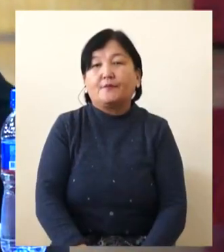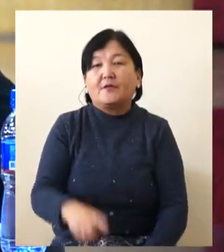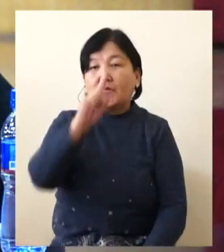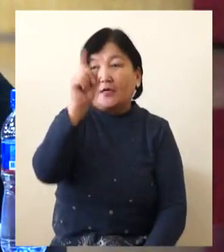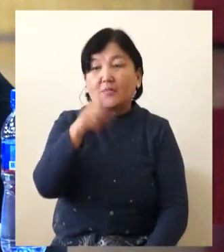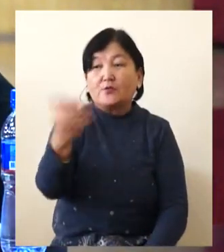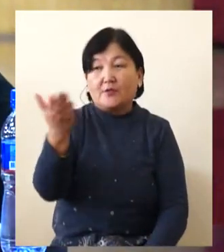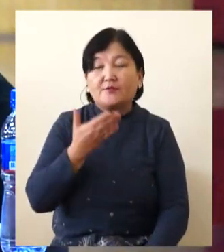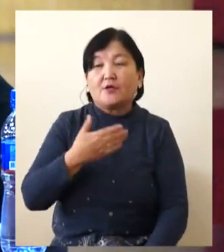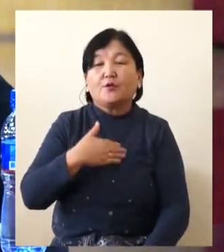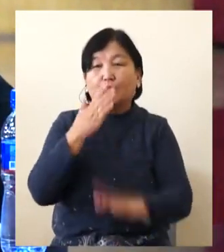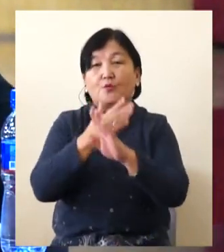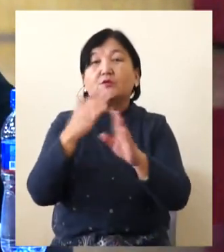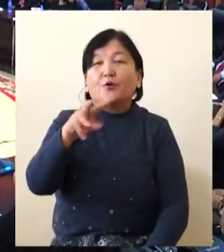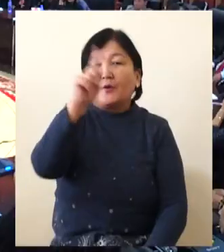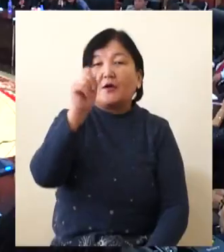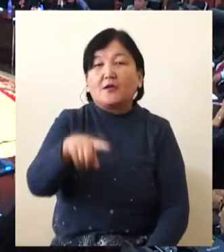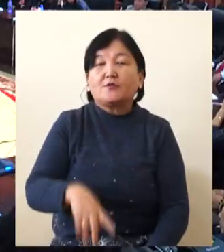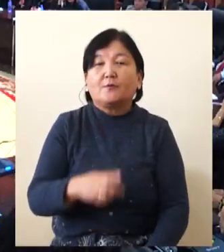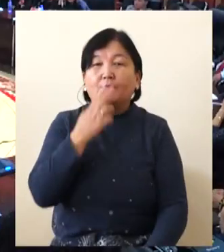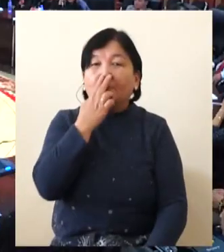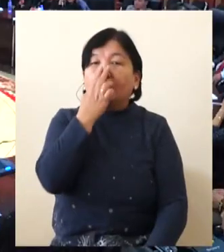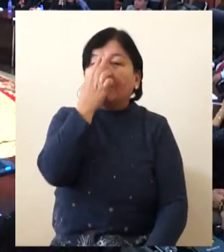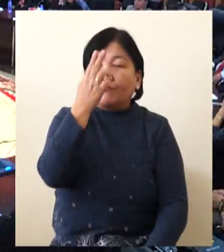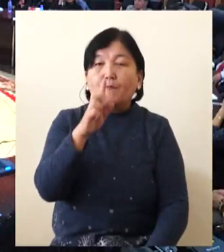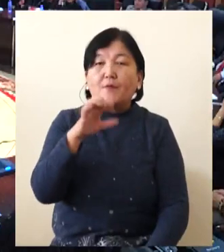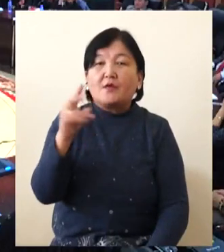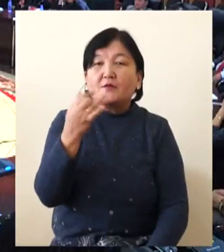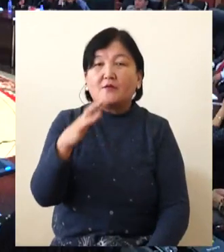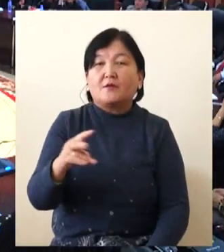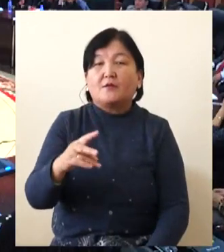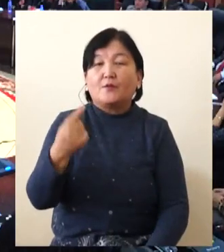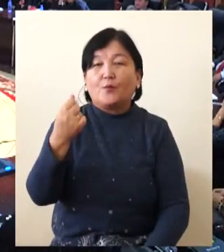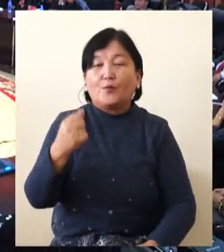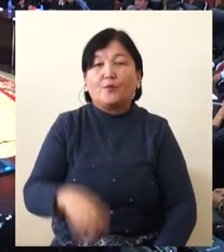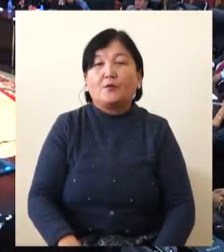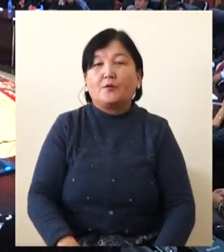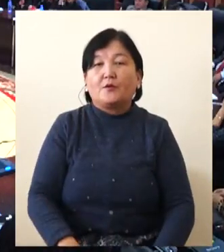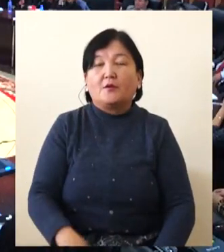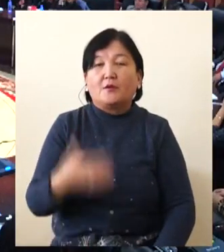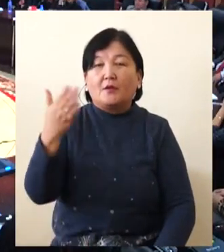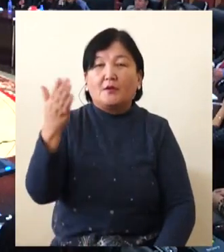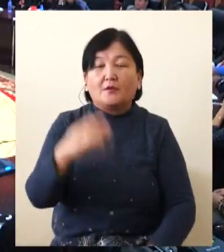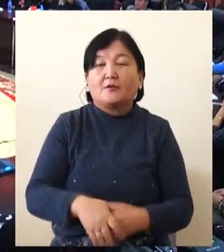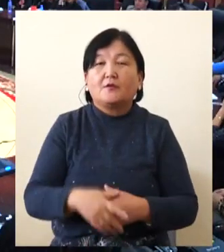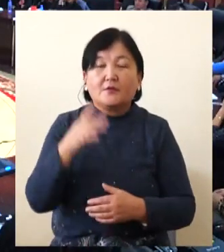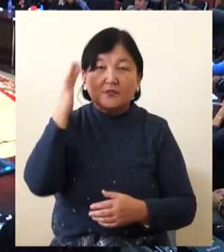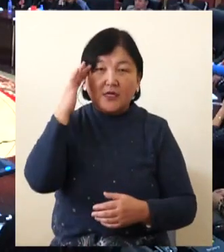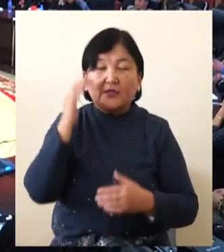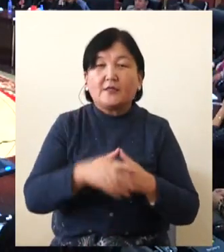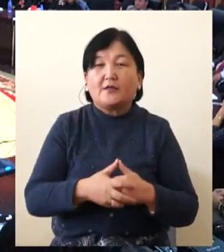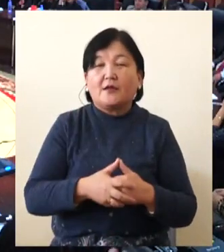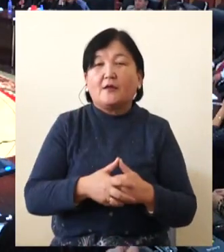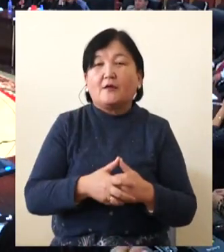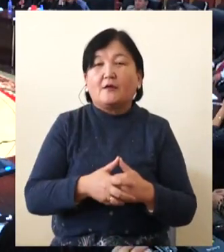За нэг асуулт авчаа тэр өндөрлөө. За. Бензиний үнэ дээр юм санал тантай байна. Энэ зүйл